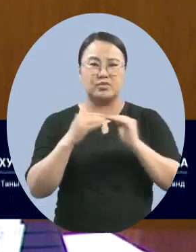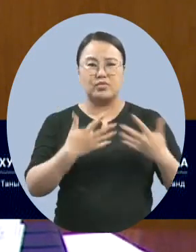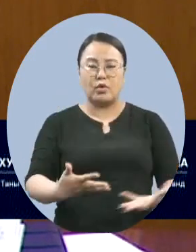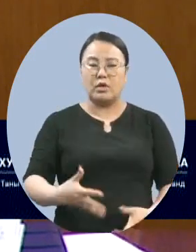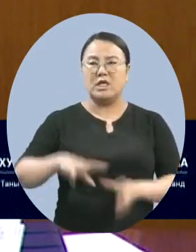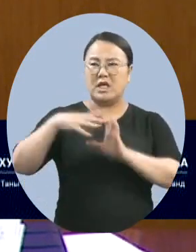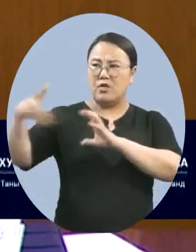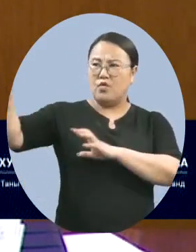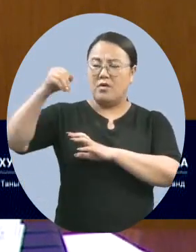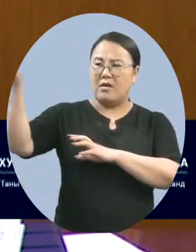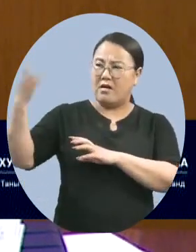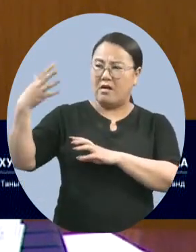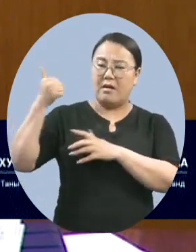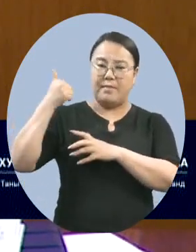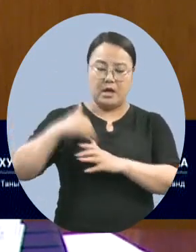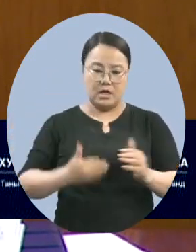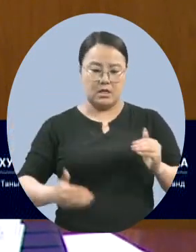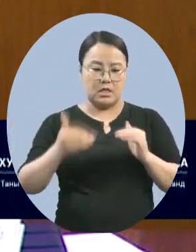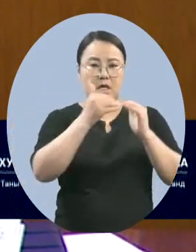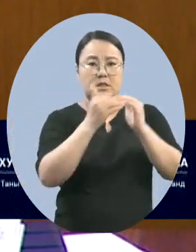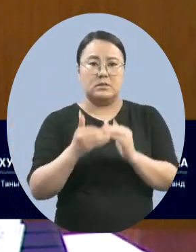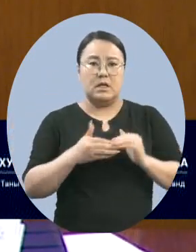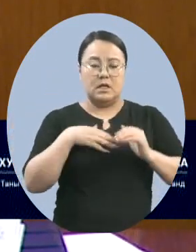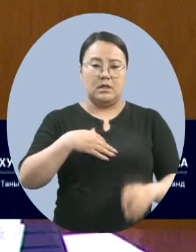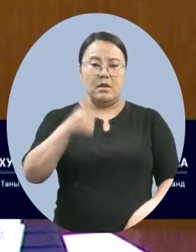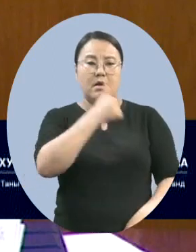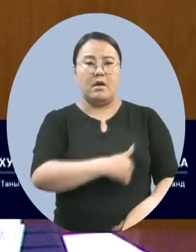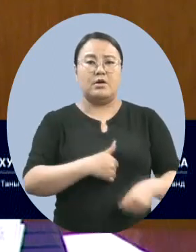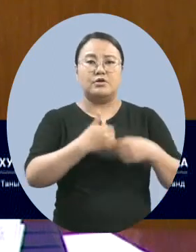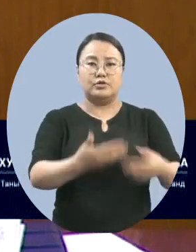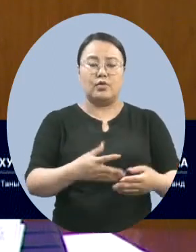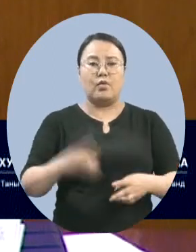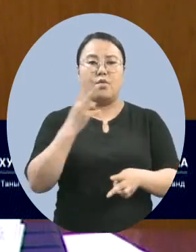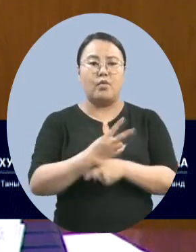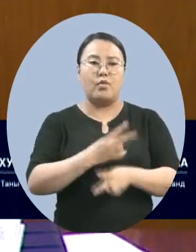даяараа ярьж байхад бид тэгш байдлыг хангах зарчим баримтлах агуулгаа